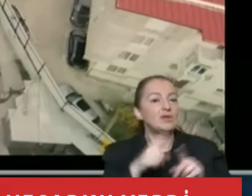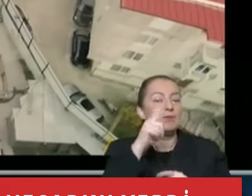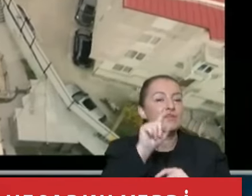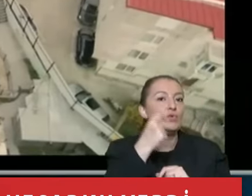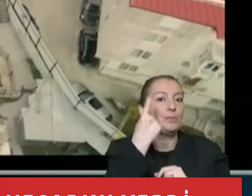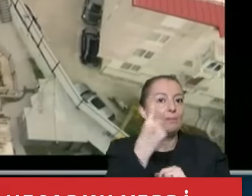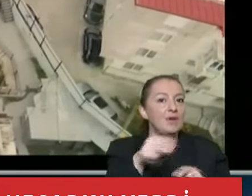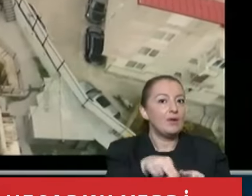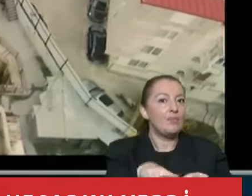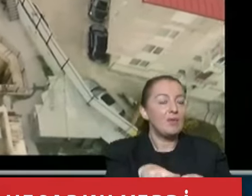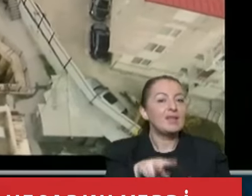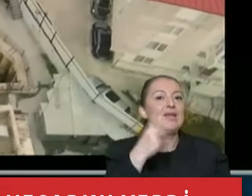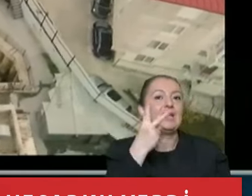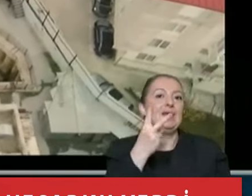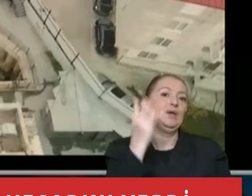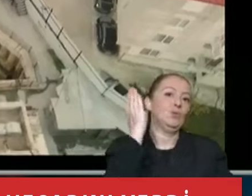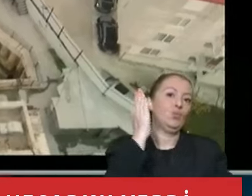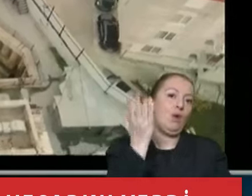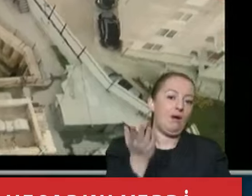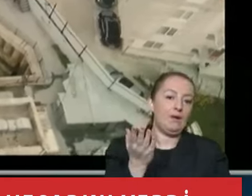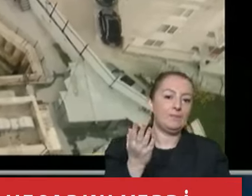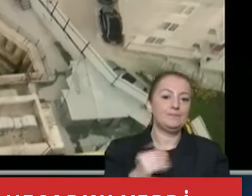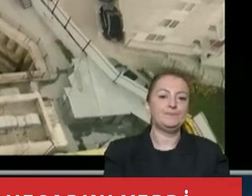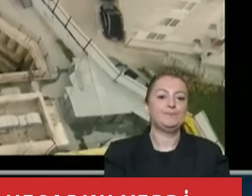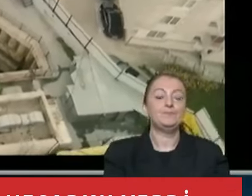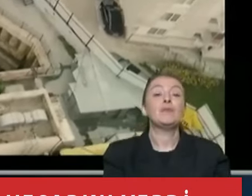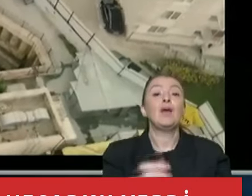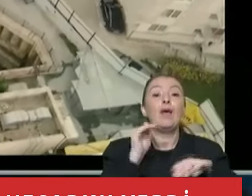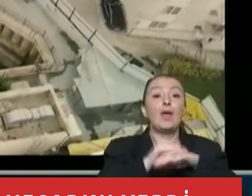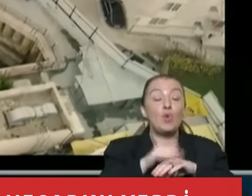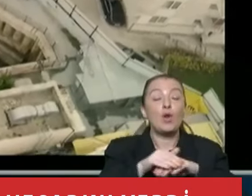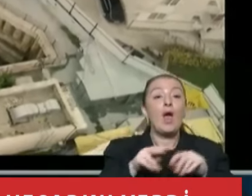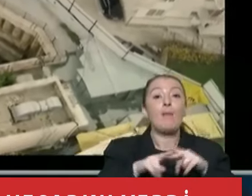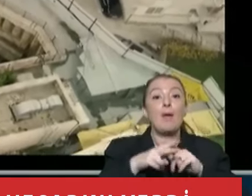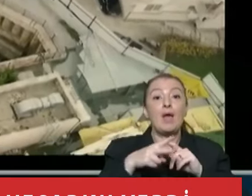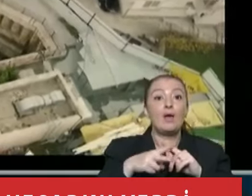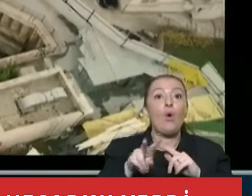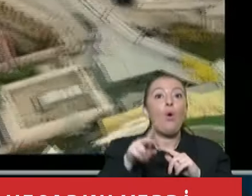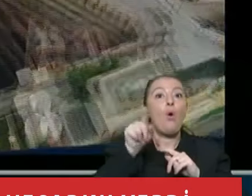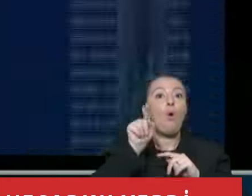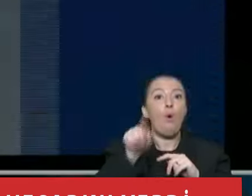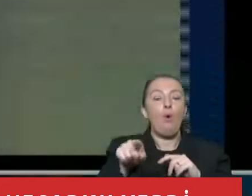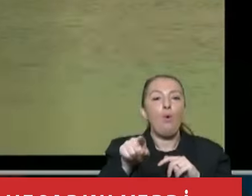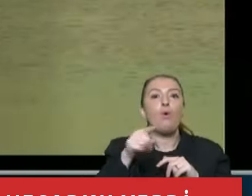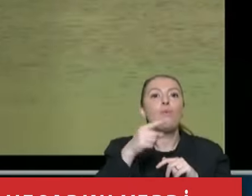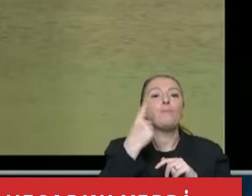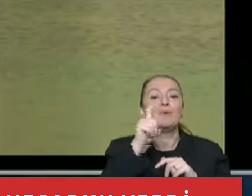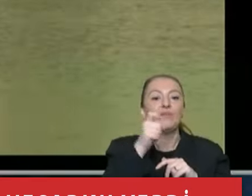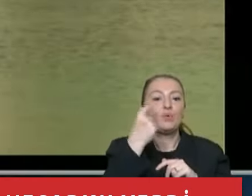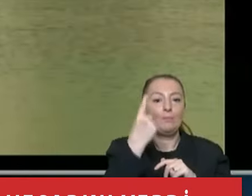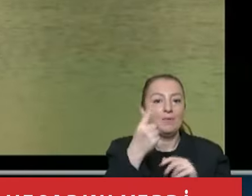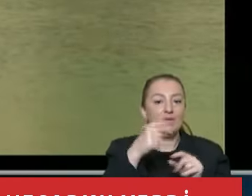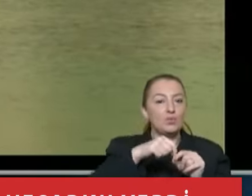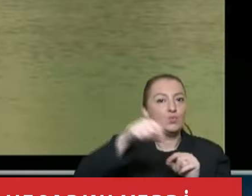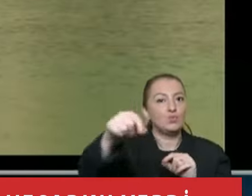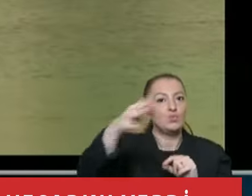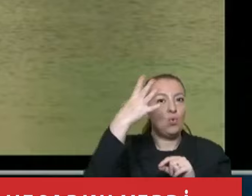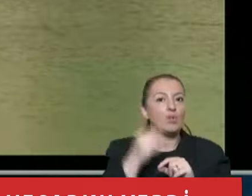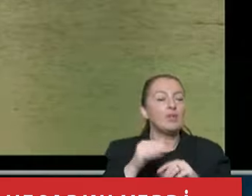km ve 2 istasyon Eminönü Alibeyköy tramvay hattının 1.1 km uzunluğunda olan